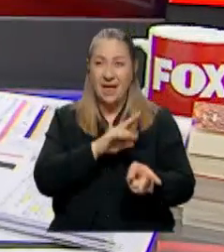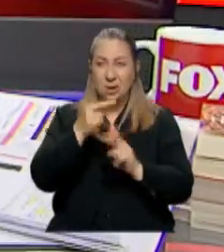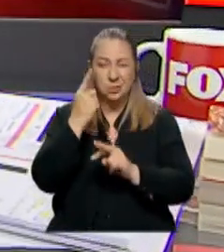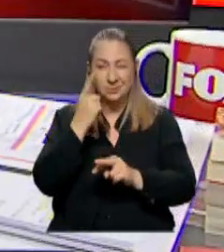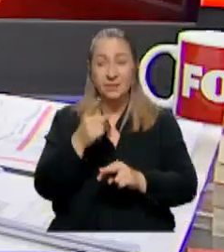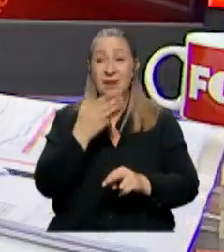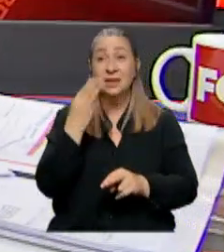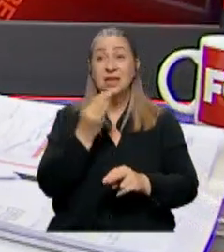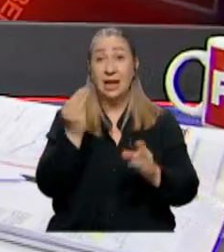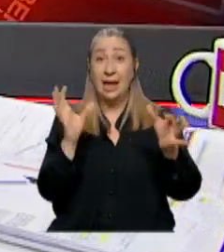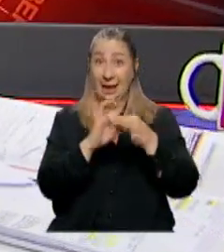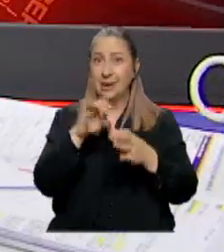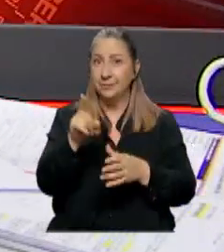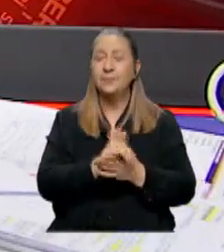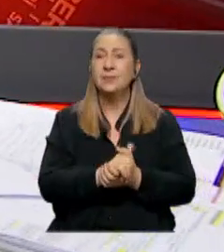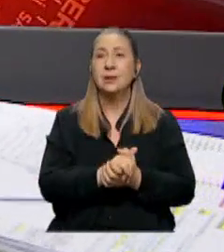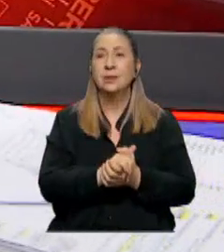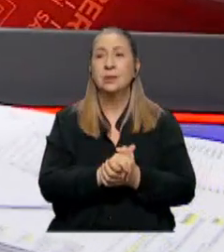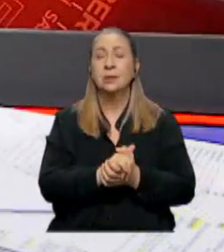geçeceğiz, gençleri ilgilendiriyor.